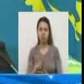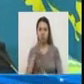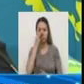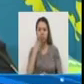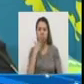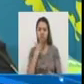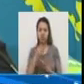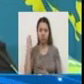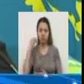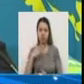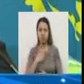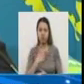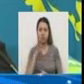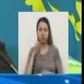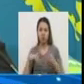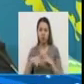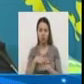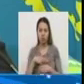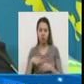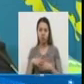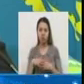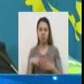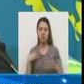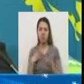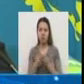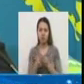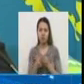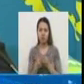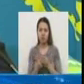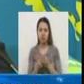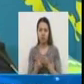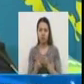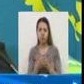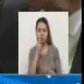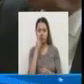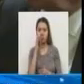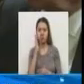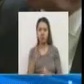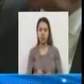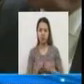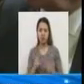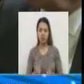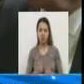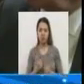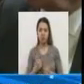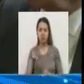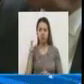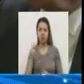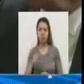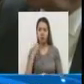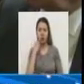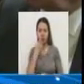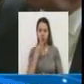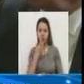өзі бар. Халқымыз, халқымыздың ауыз бірлігі, халқымыздың алдыға қарай ұмтылуы, жаңалыққа деген, жақсылыққа